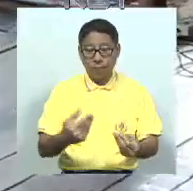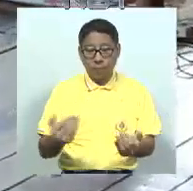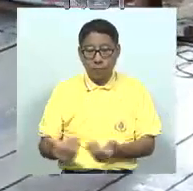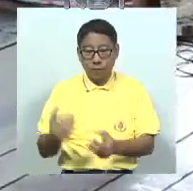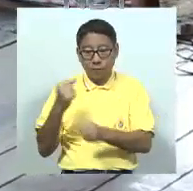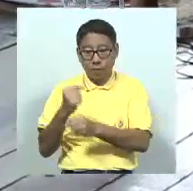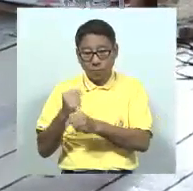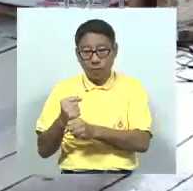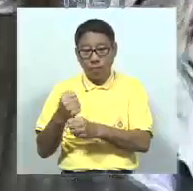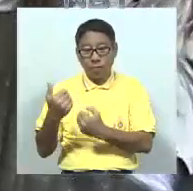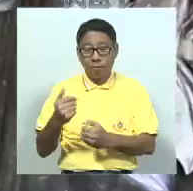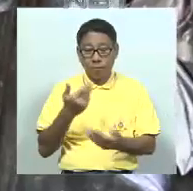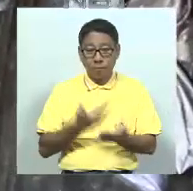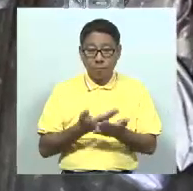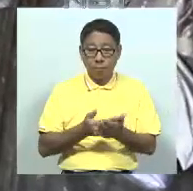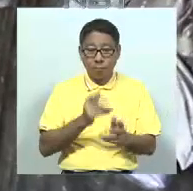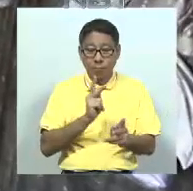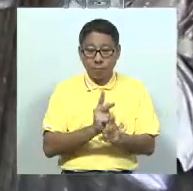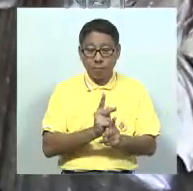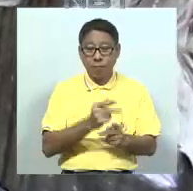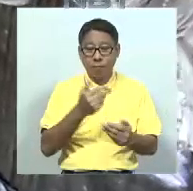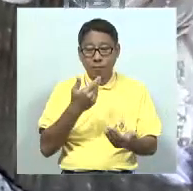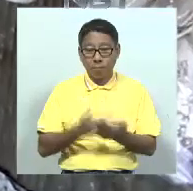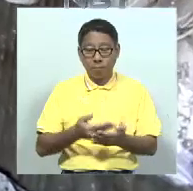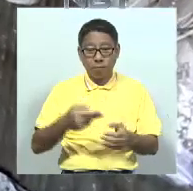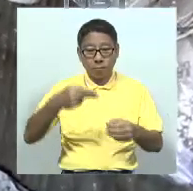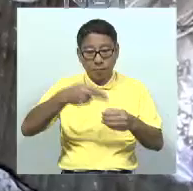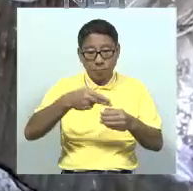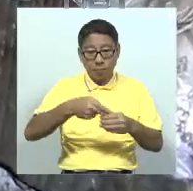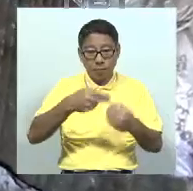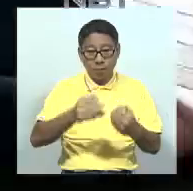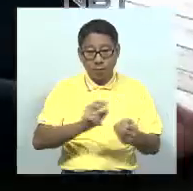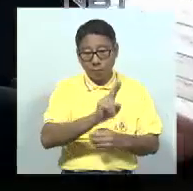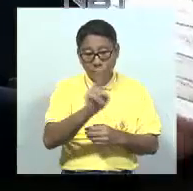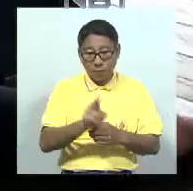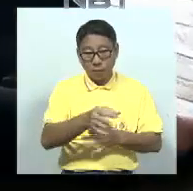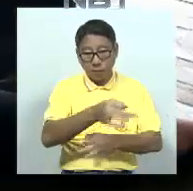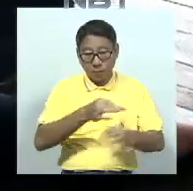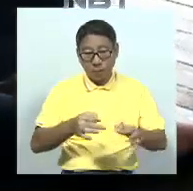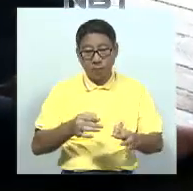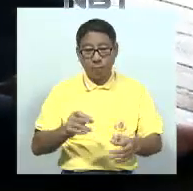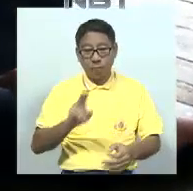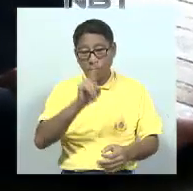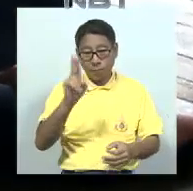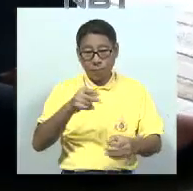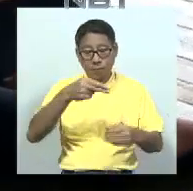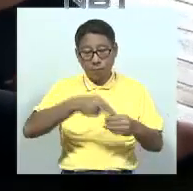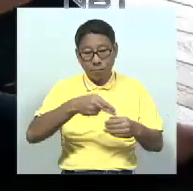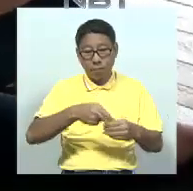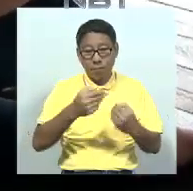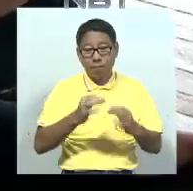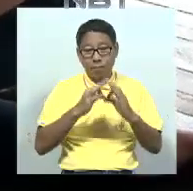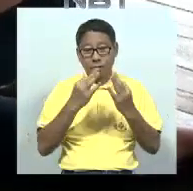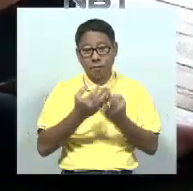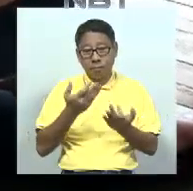ไปทำงานกันนะคะจึงเก็บเงินซื้อเครื่องปั่นไฟฟ้าแบบน้ำมันมาให้ใช้แต่ด้วยการที่ต้องใช้น้ำมันเชื้อเพลิงแต่ว่าครอบ